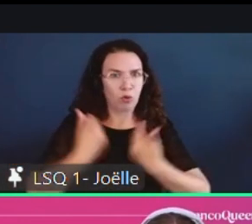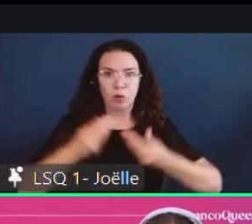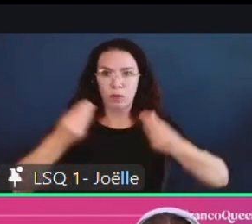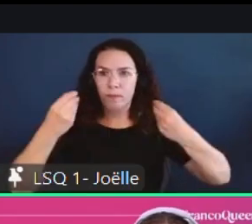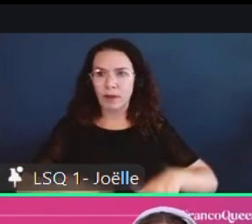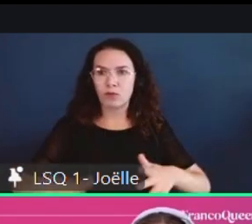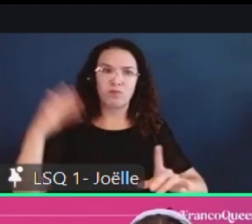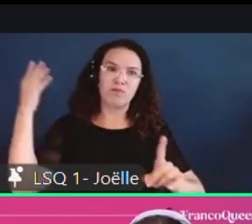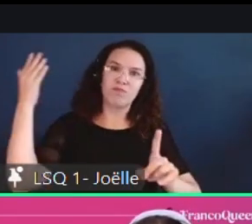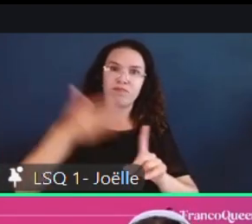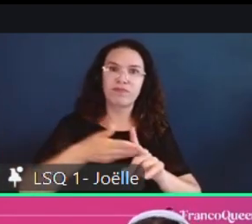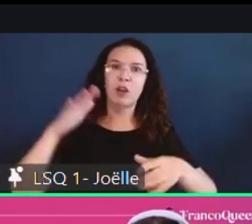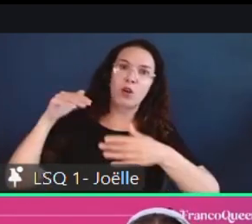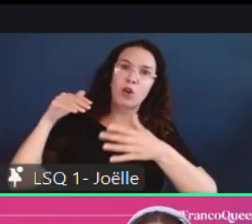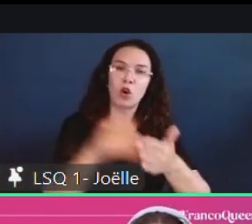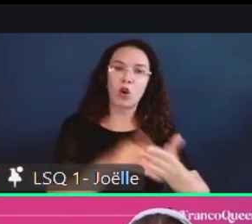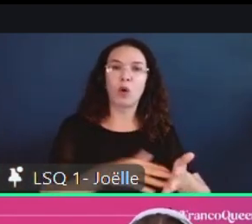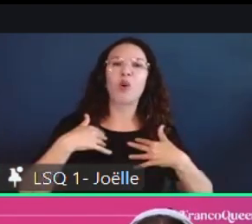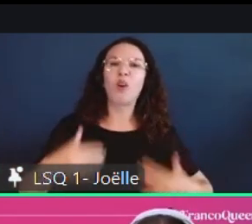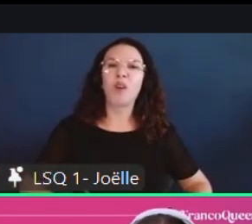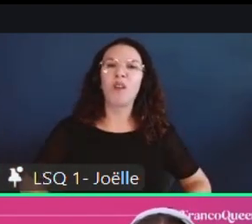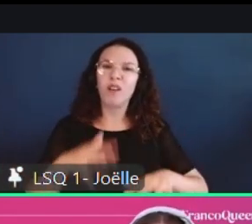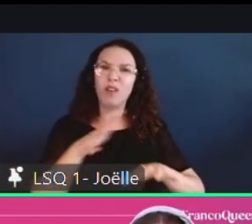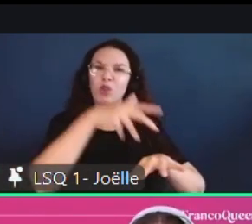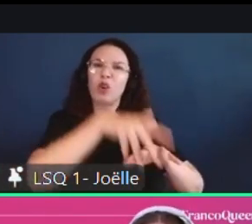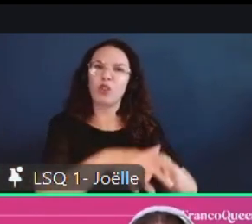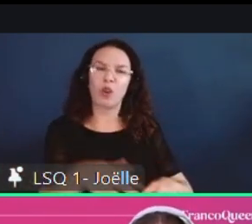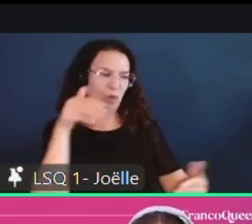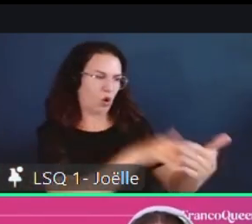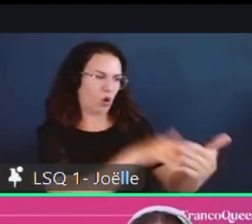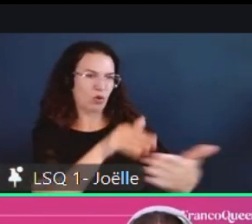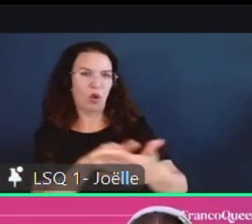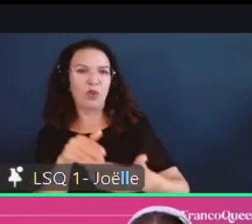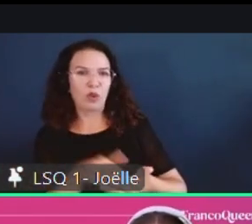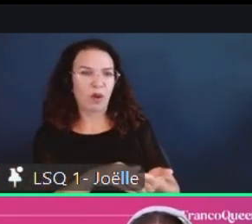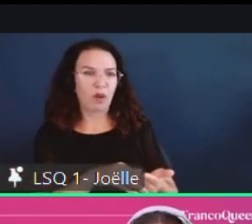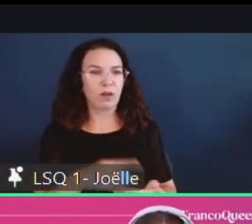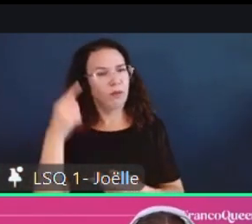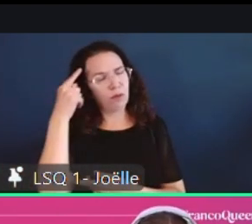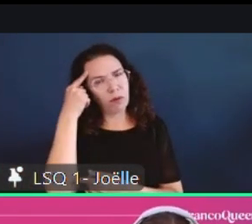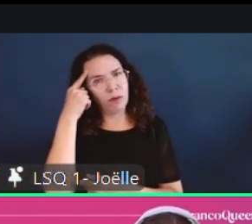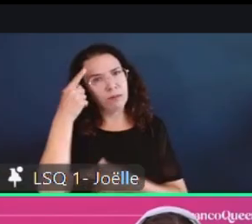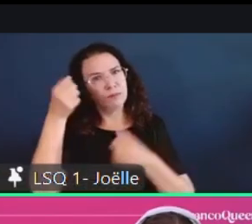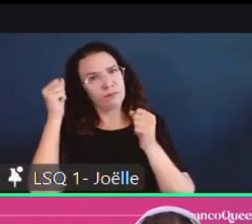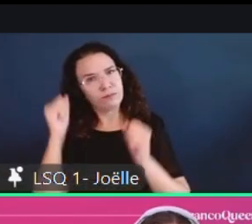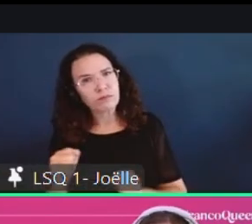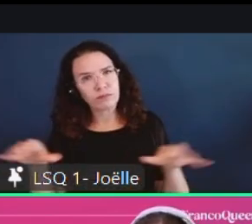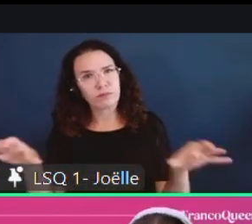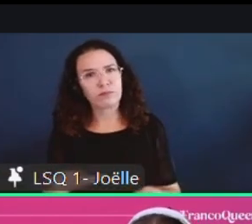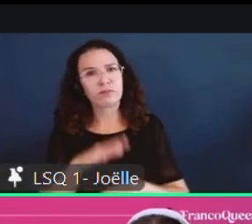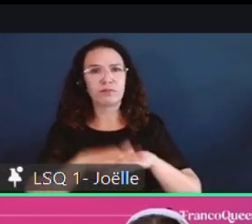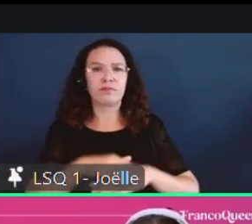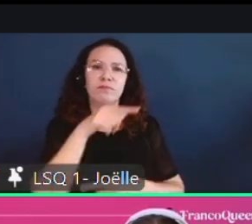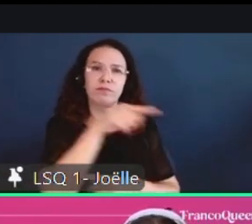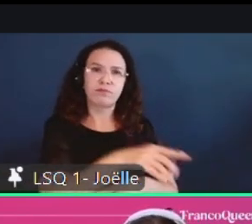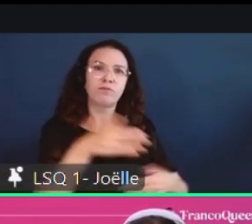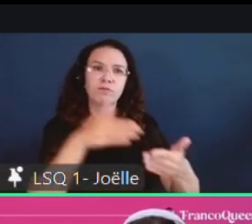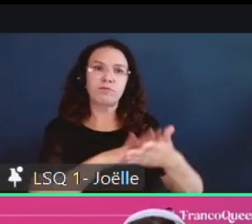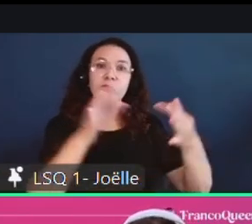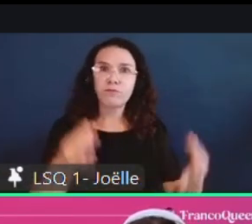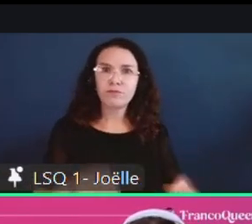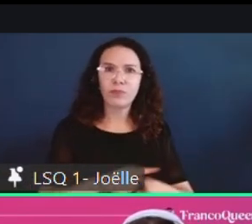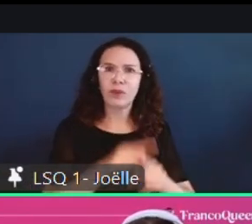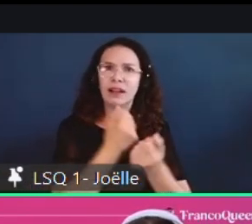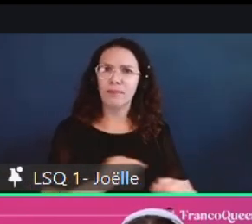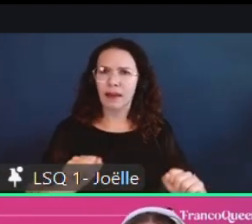qui est une attaque directe contre les corps autochtones en tant qu'ordre politique de pensée, de capacité d'agir, d'autodétermination et